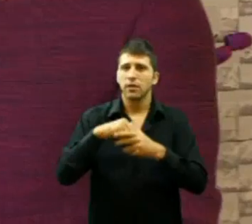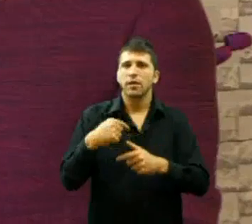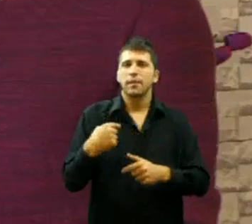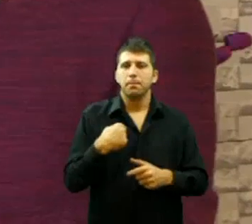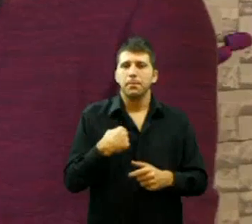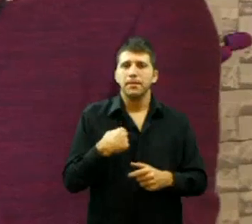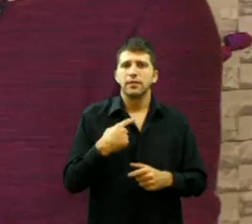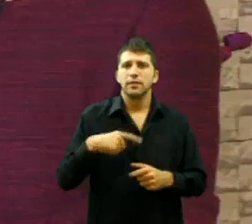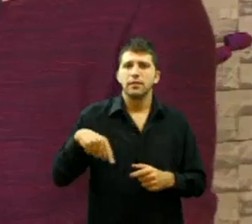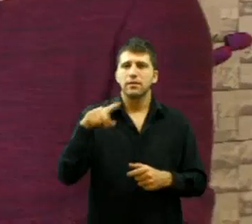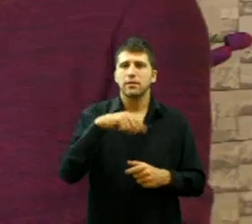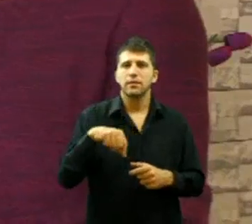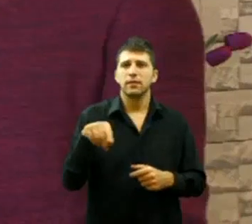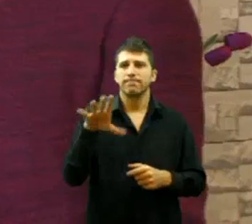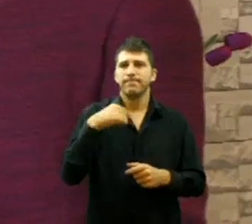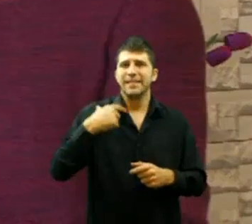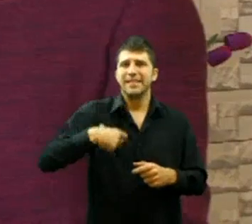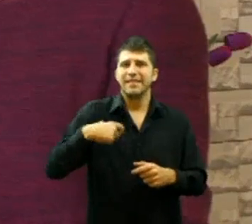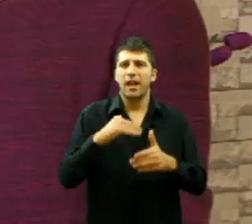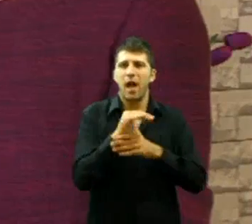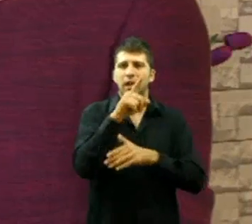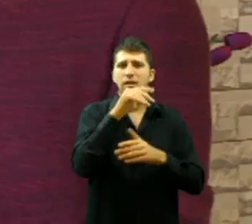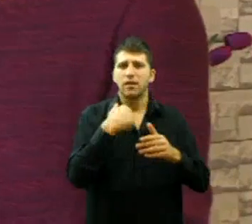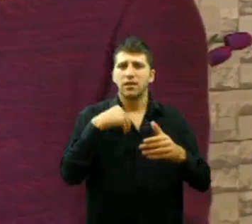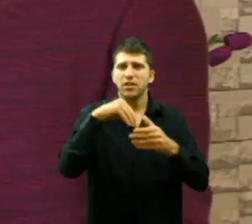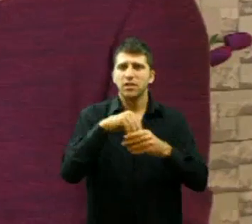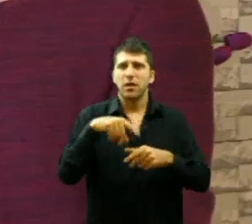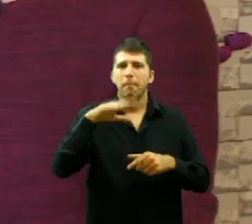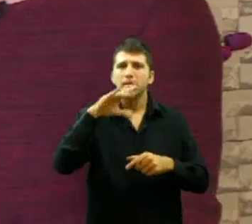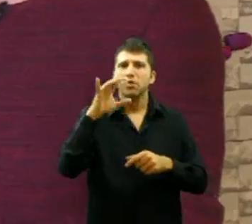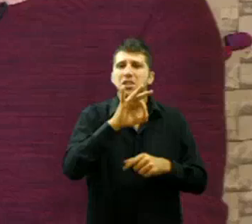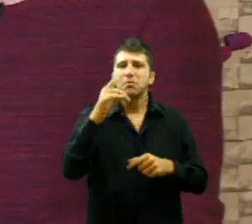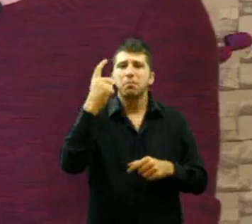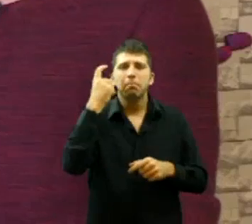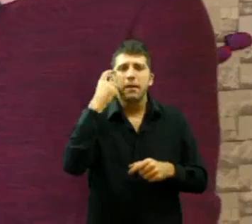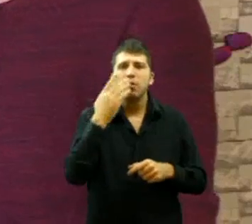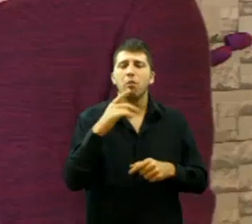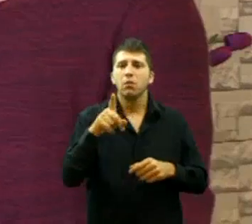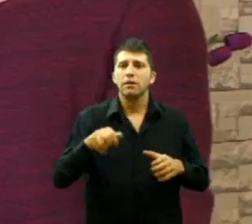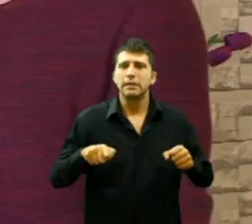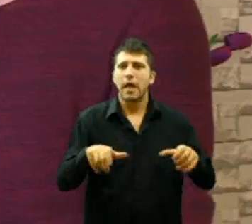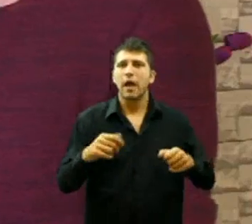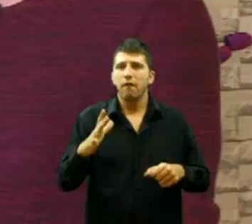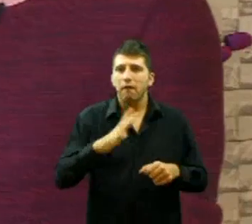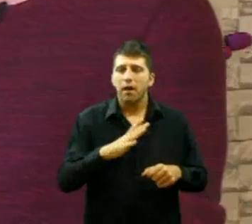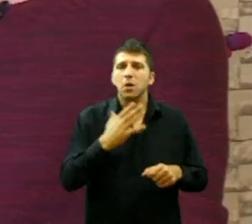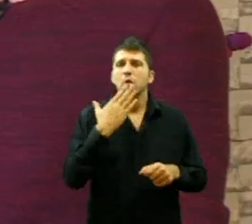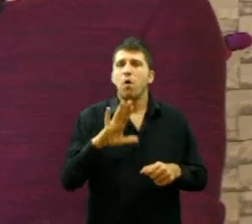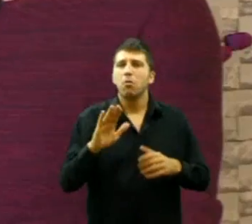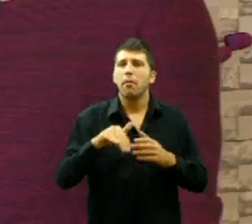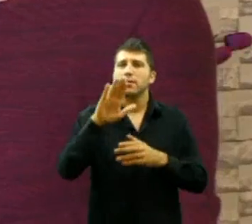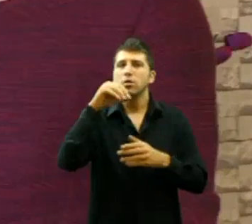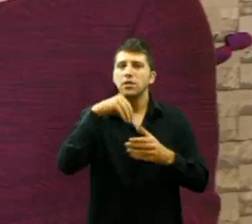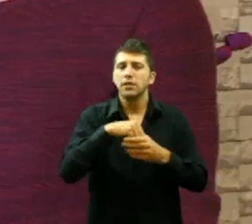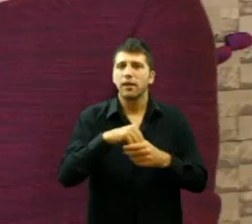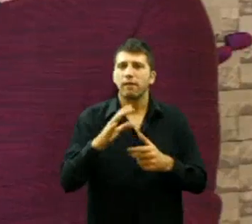hani sivildeki yaşantımızdan dolayı da basketbol hakkında hiçbir bilgimiz yoktu. Yani tekerlekli sandalye basketbolu var mı yok mu